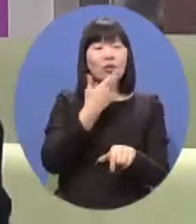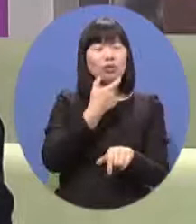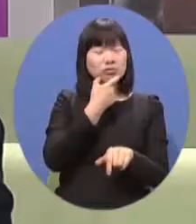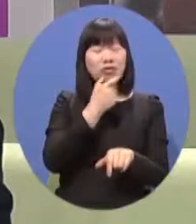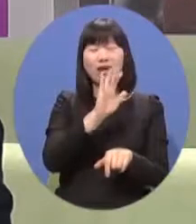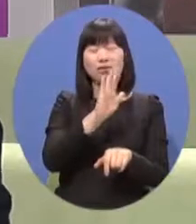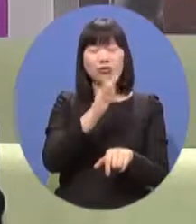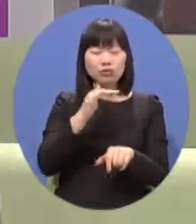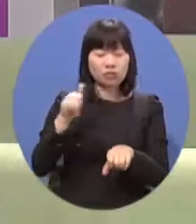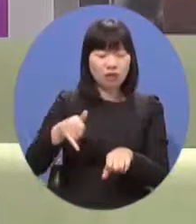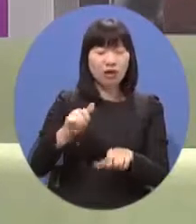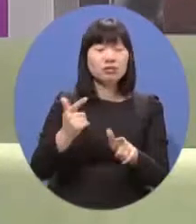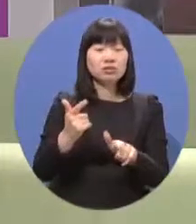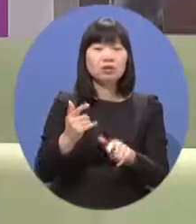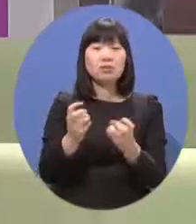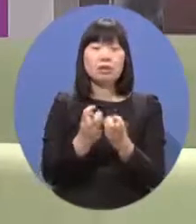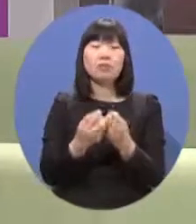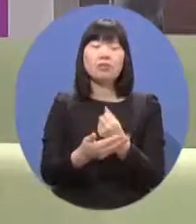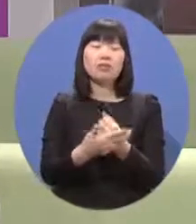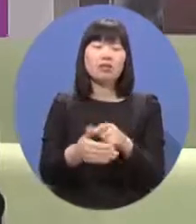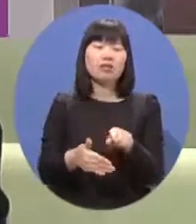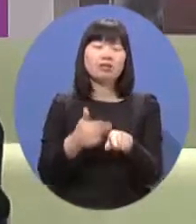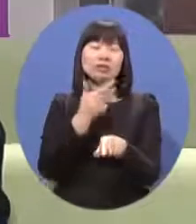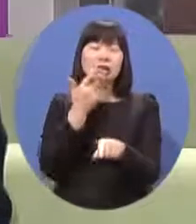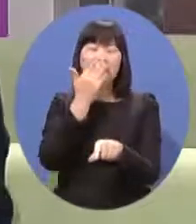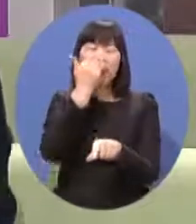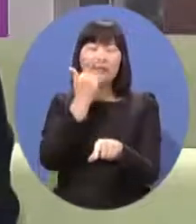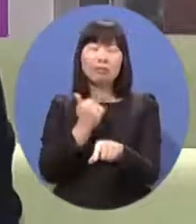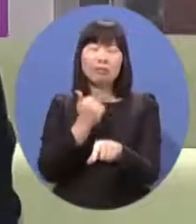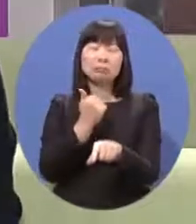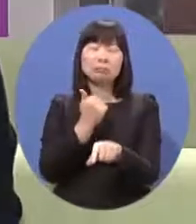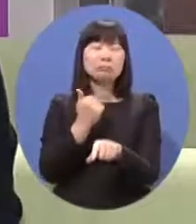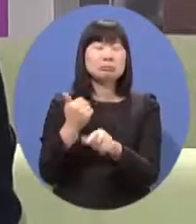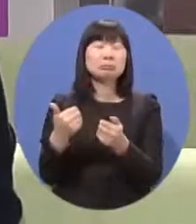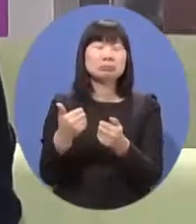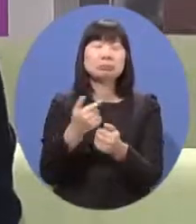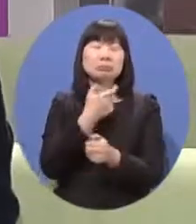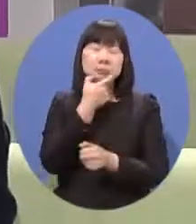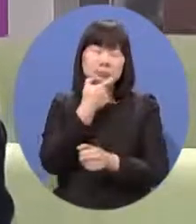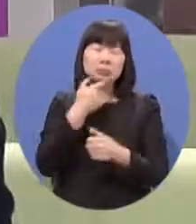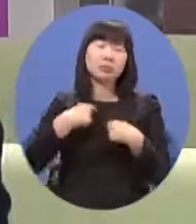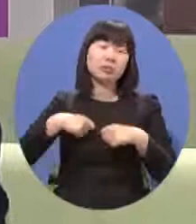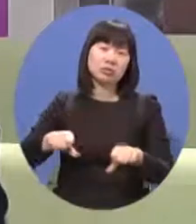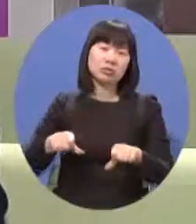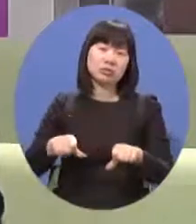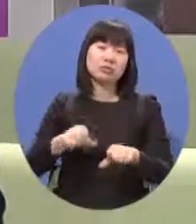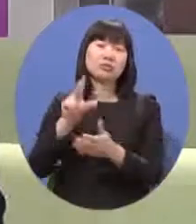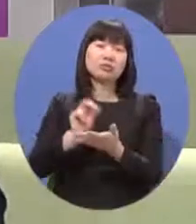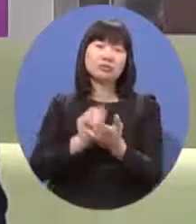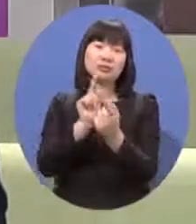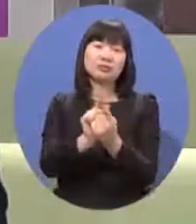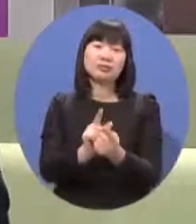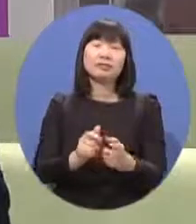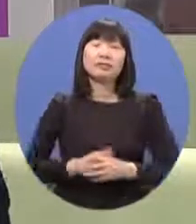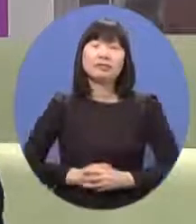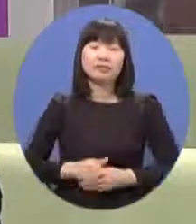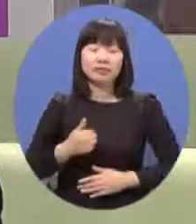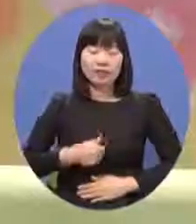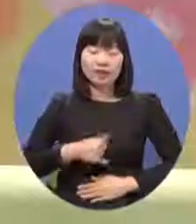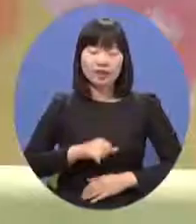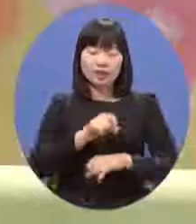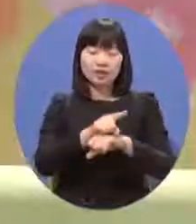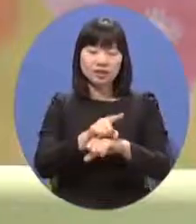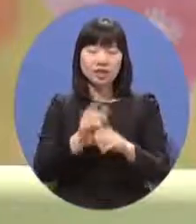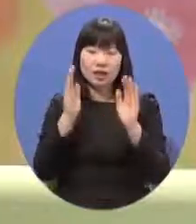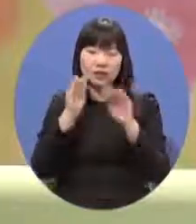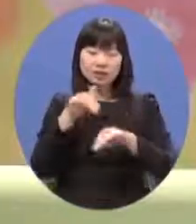영어를 못하는 건 아닌데 그 방법 때문에 영어가 싫어지고 영어가 하기 싫어지는 그런 이제 문제가 생기는 경우들이 종종 있어요. 우리 아이 성향이나